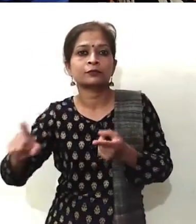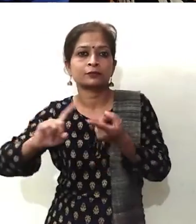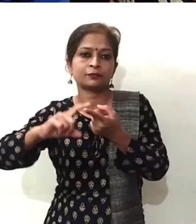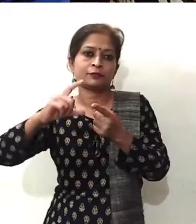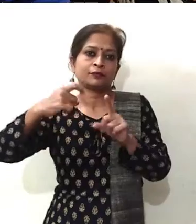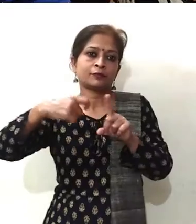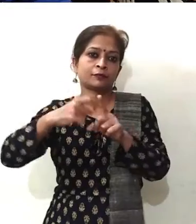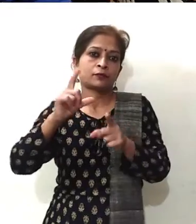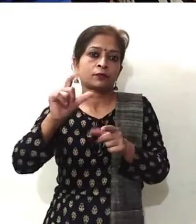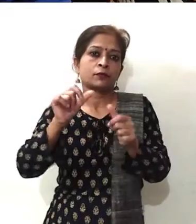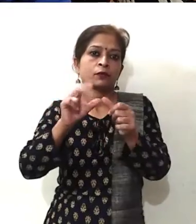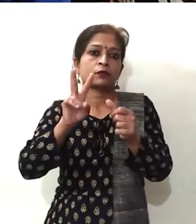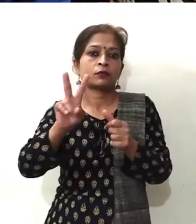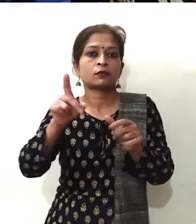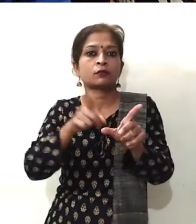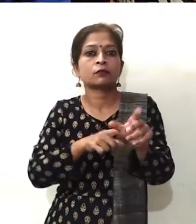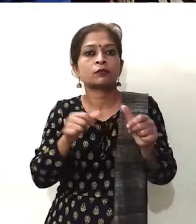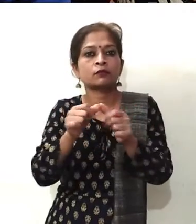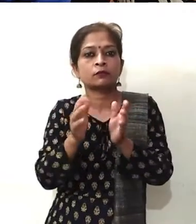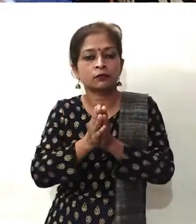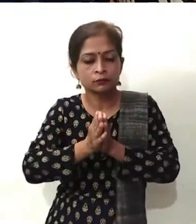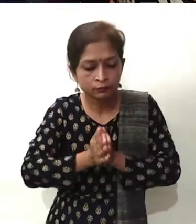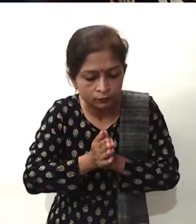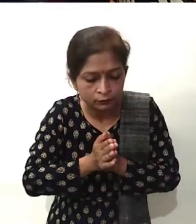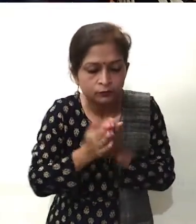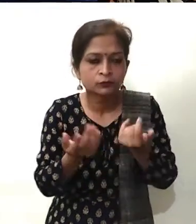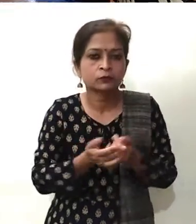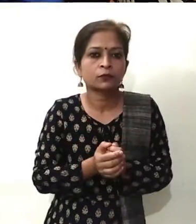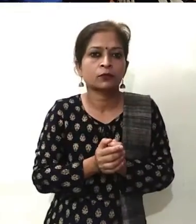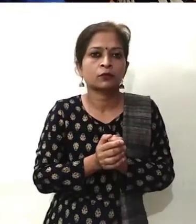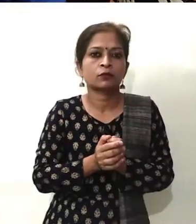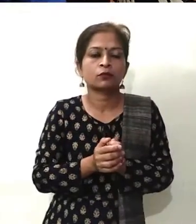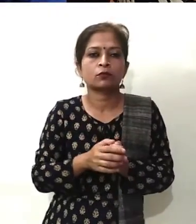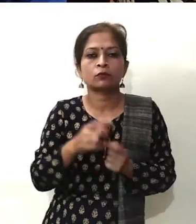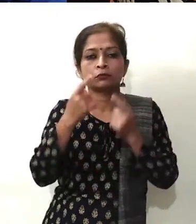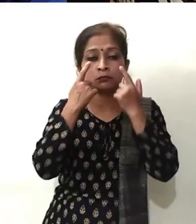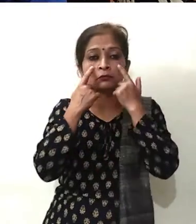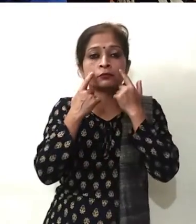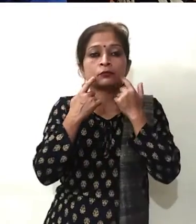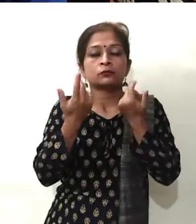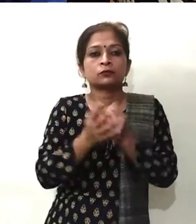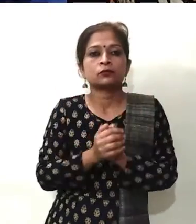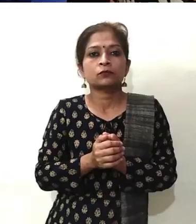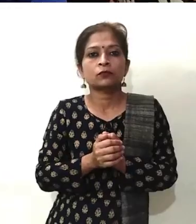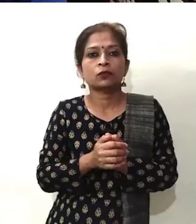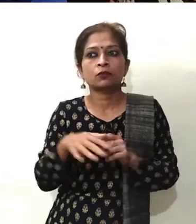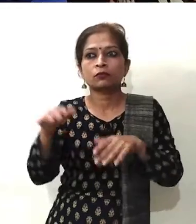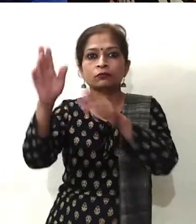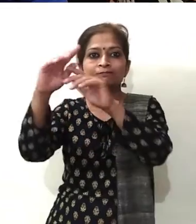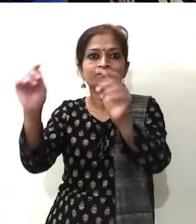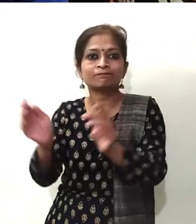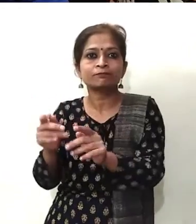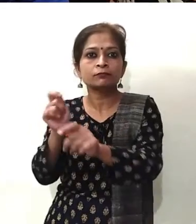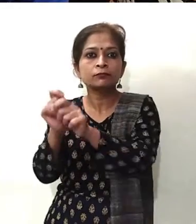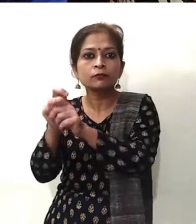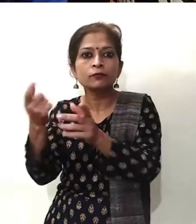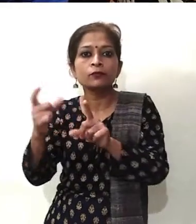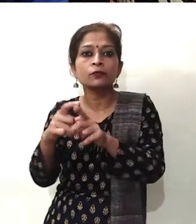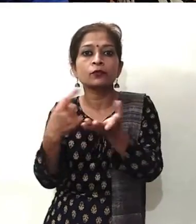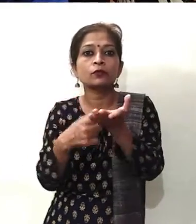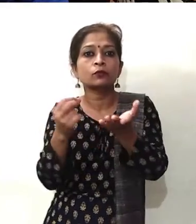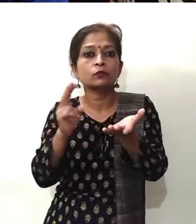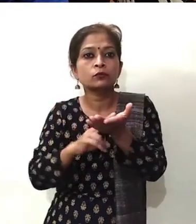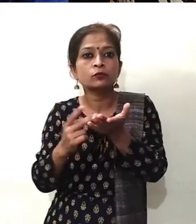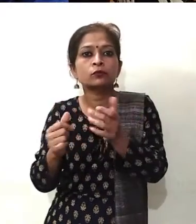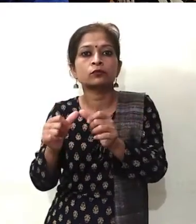और दिखाया कि हाँ देखो ये रहा आपकी मूर्ति, और यहां से मैं देखता हुआ आपको सीख गया हूं। तो आचार्य द्रोण